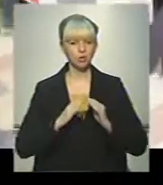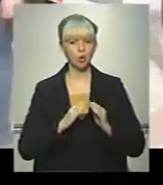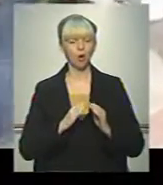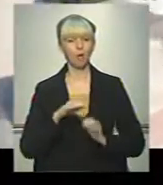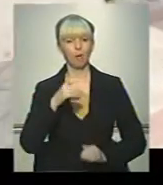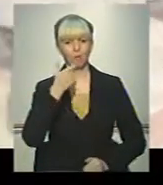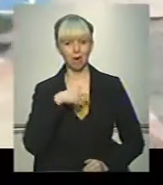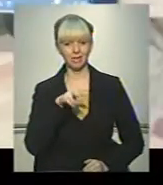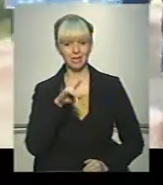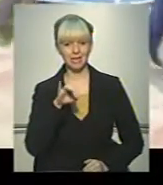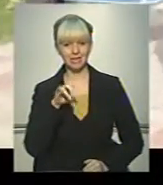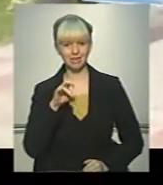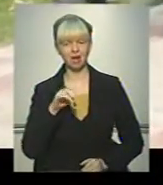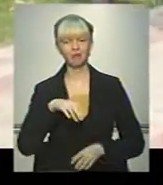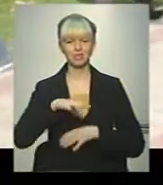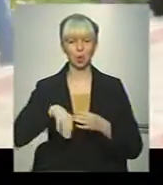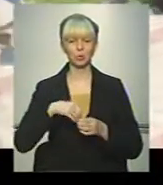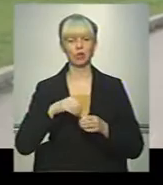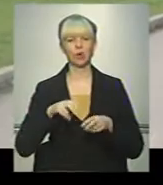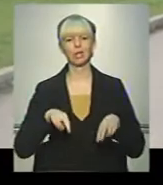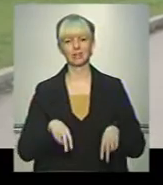пана Крістіана закрутили у танок.